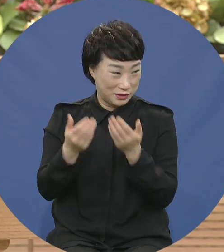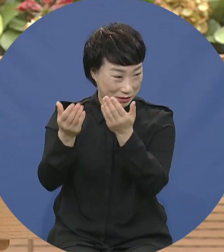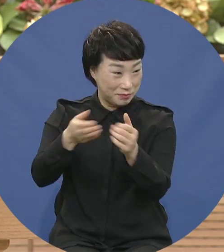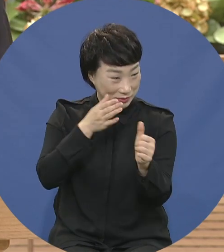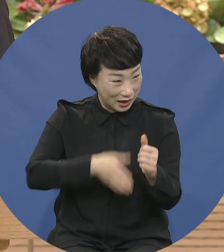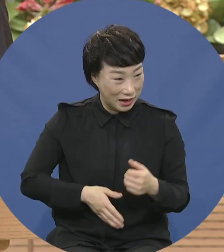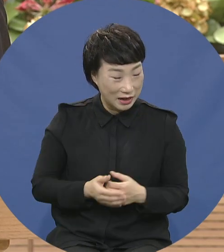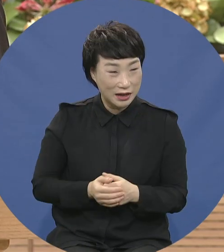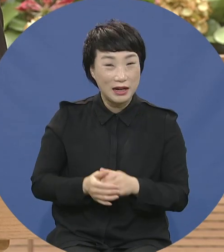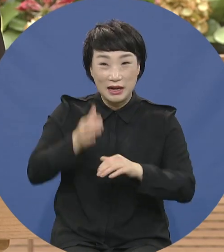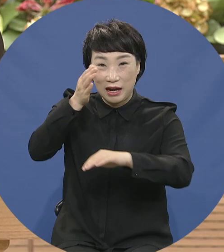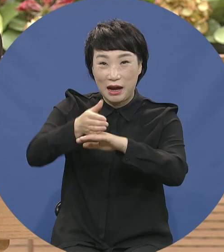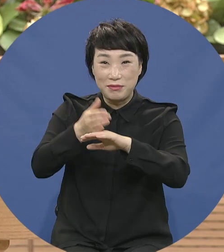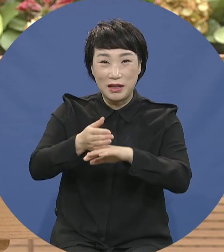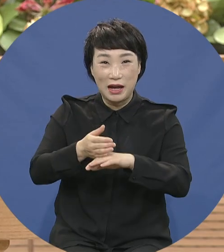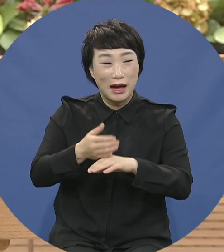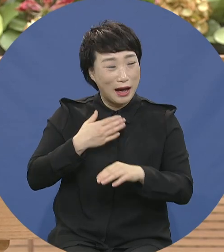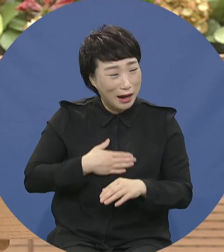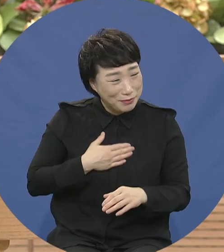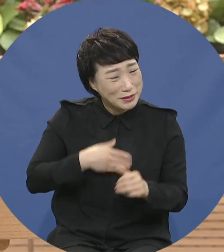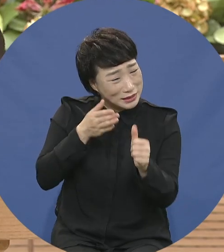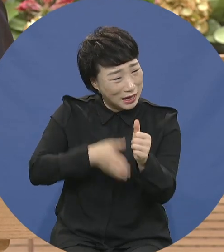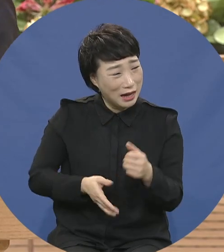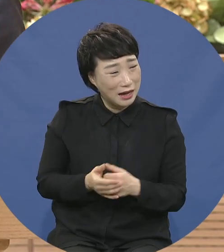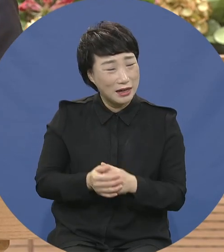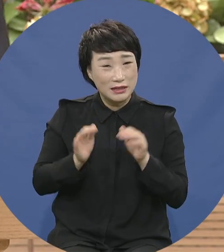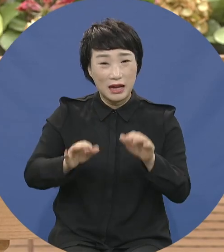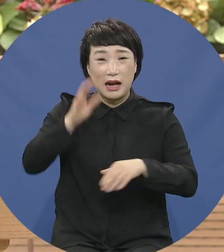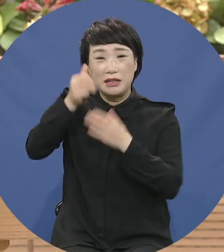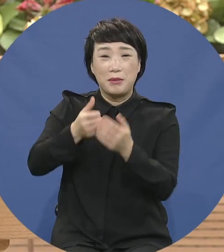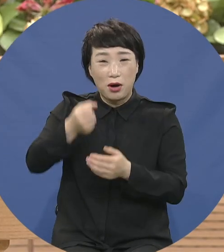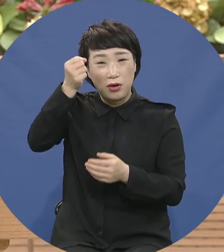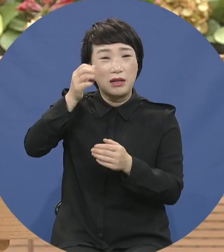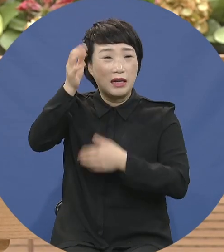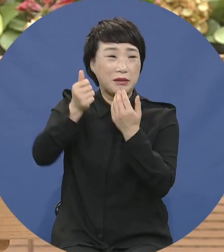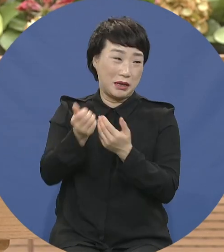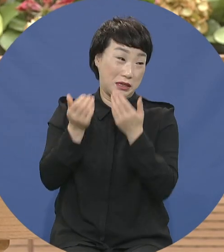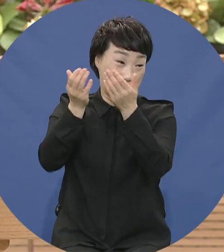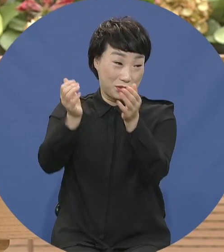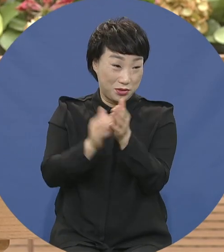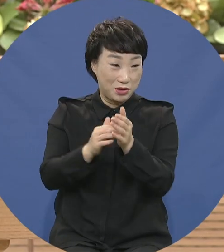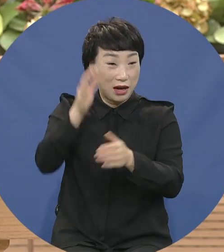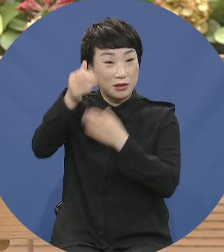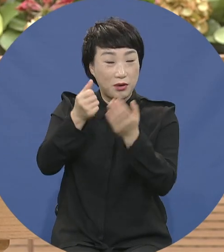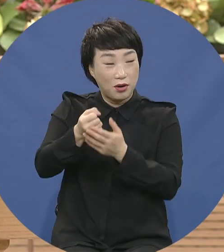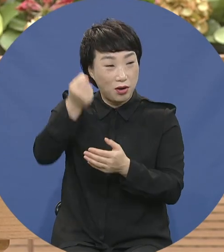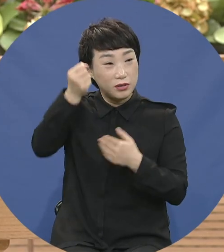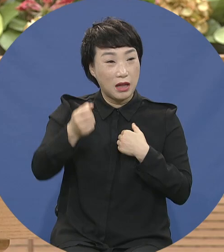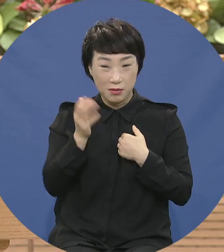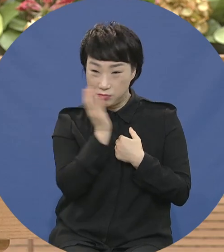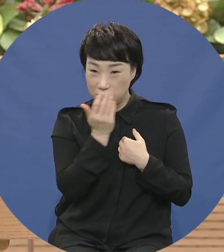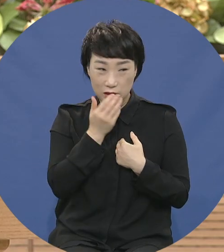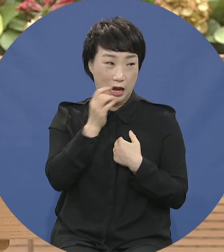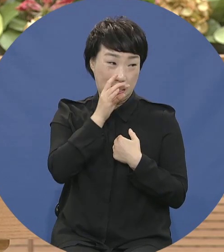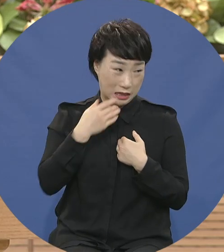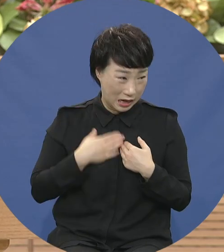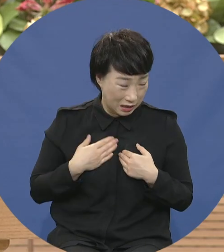드리세요, 감사 좀 할 줄 알아요, 하나님의 것은 하나님께 드리고 하나님 것 때문에 그러면 안 돼요.